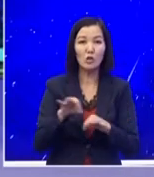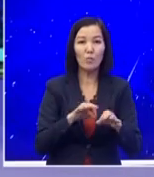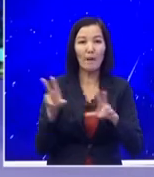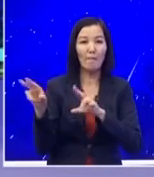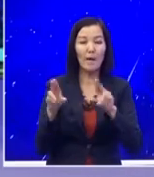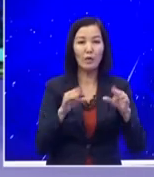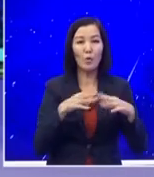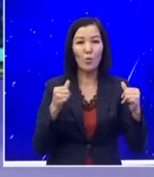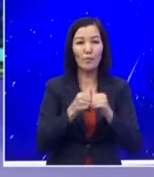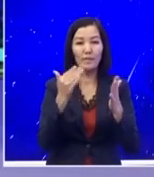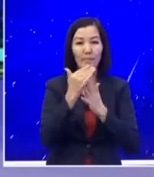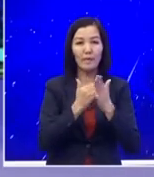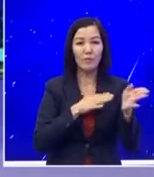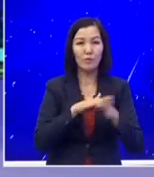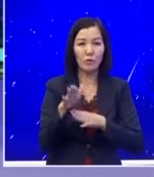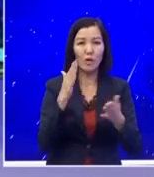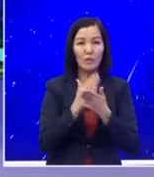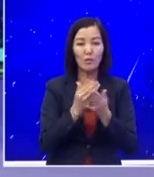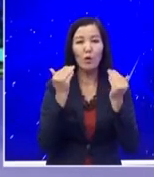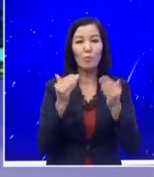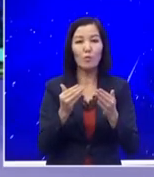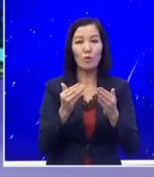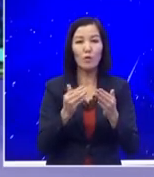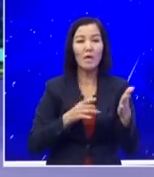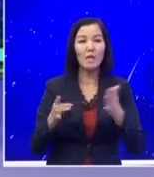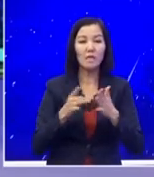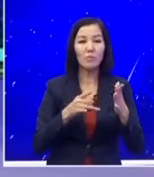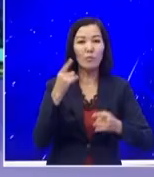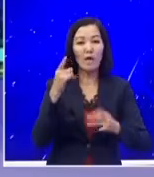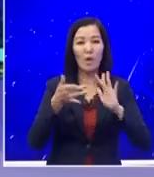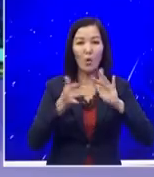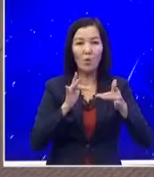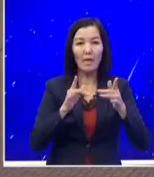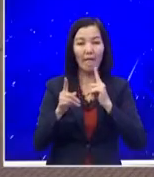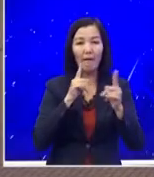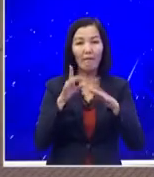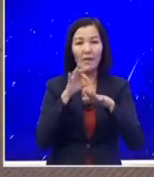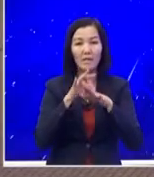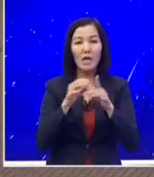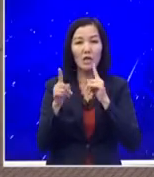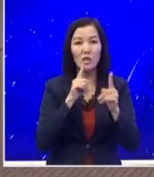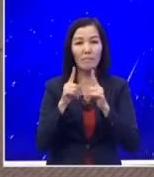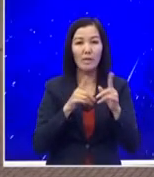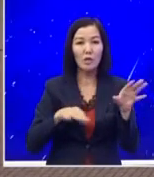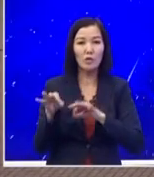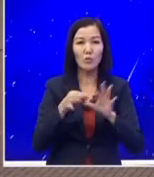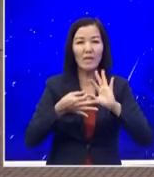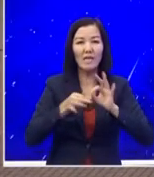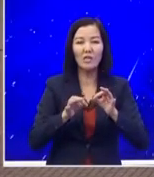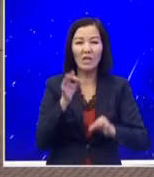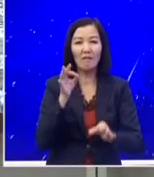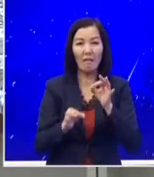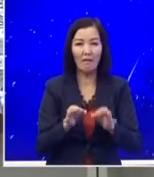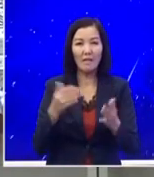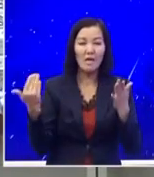отбасы бағдарламасының аясында жүзеге асып отыр. Бүгін осыған орай республикалық онлайн конференция өтті. Жиын барысында жоба